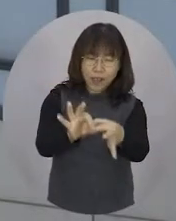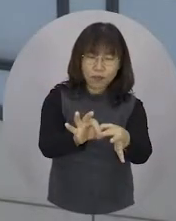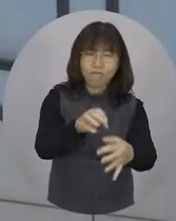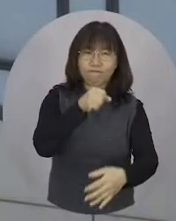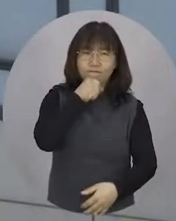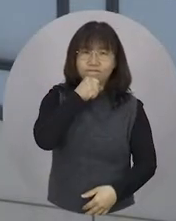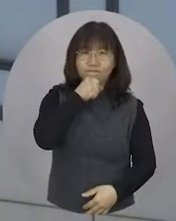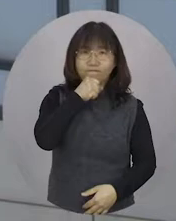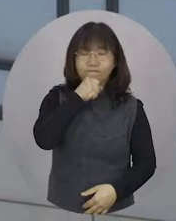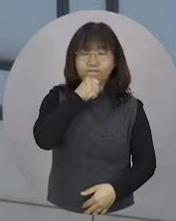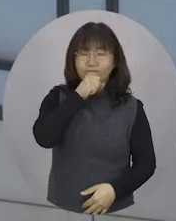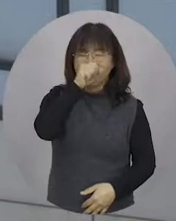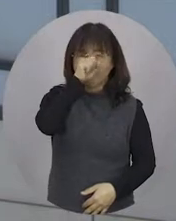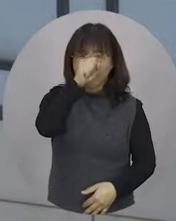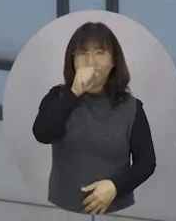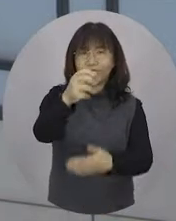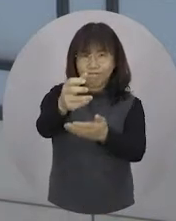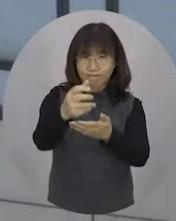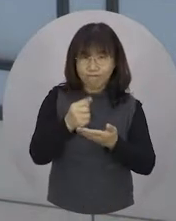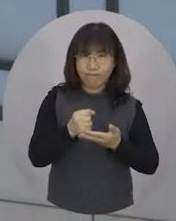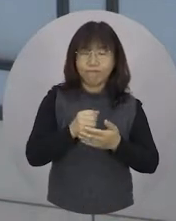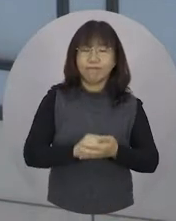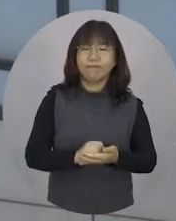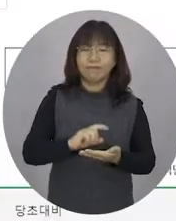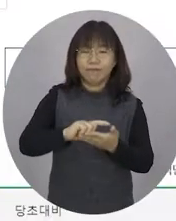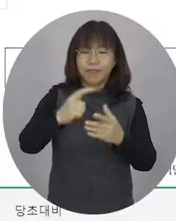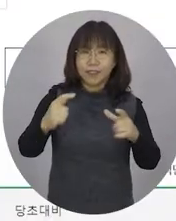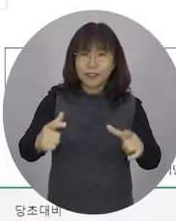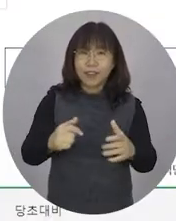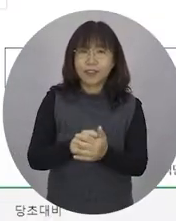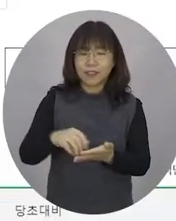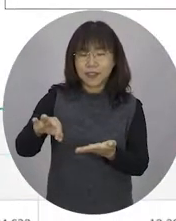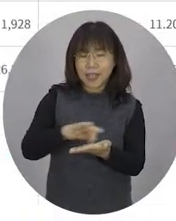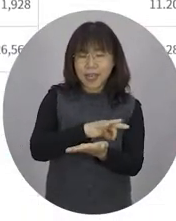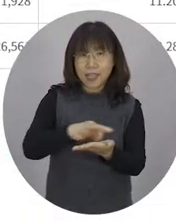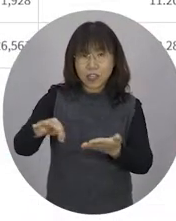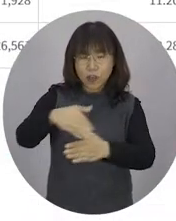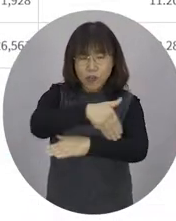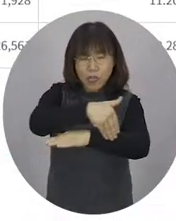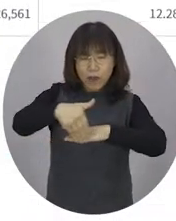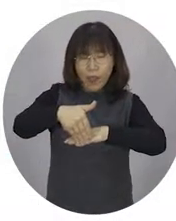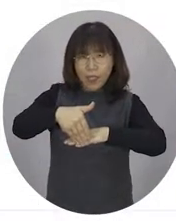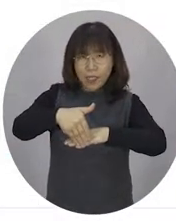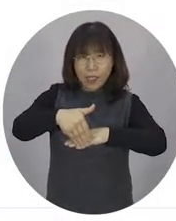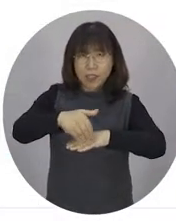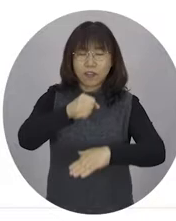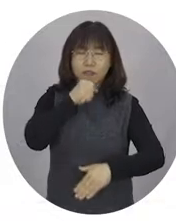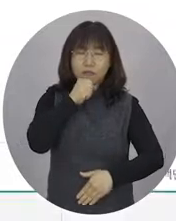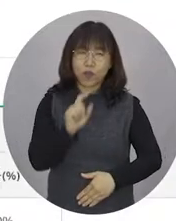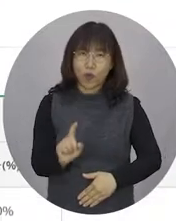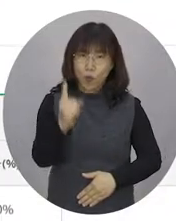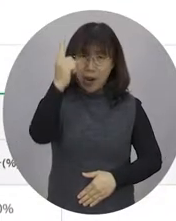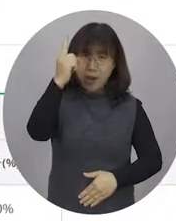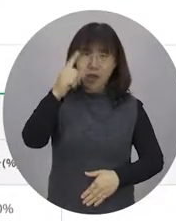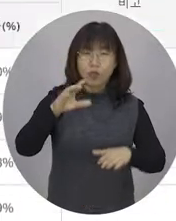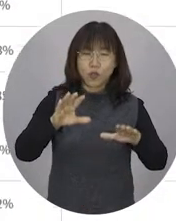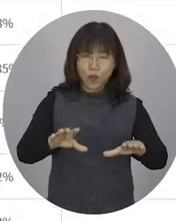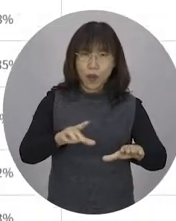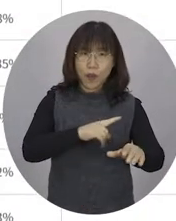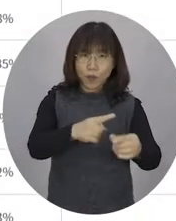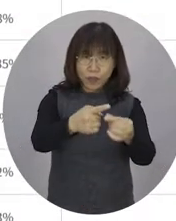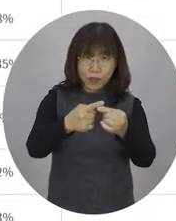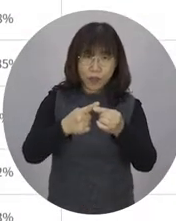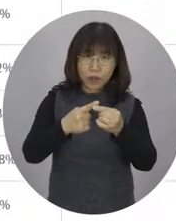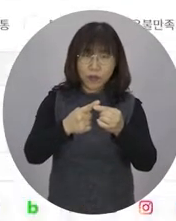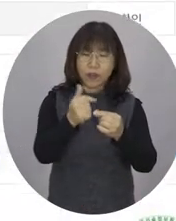기록하는 쾌거를 올렸습니다. 특히 강서구는 재정계획성 분야에서 높은 점수를 받았으며 이번